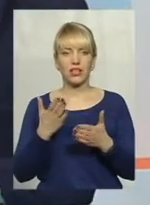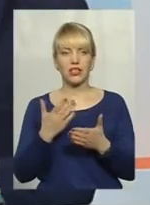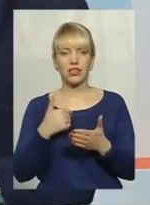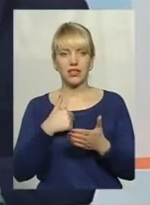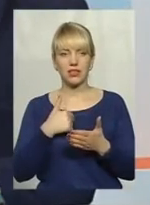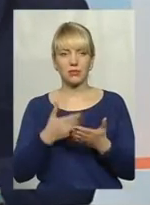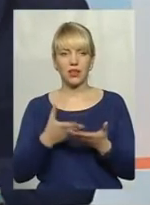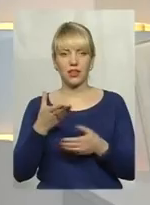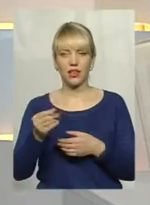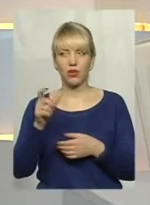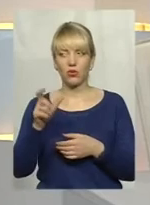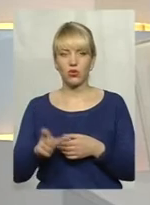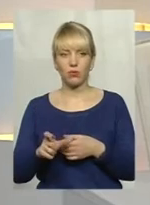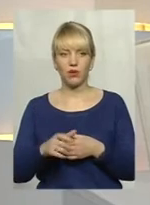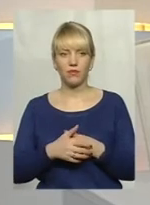сплатила особа.